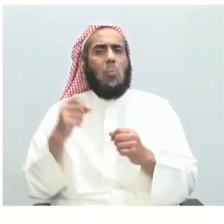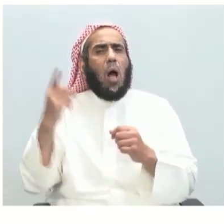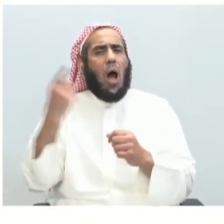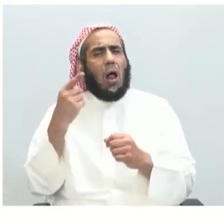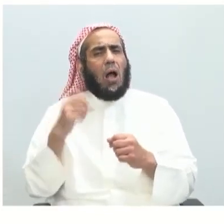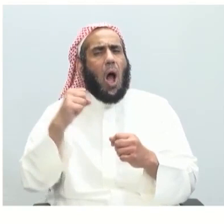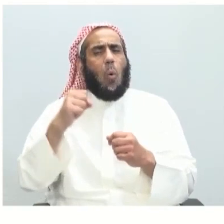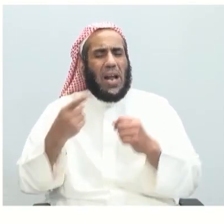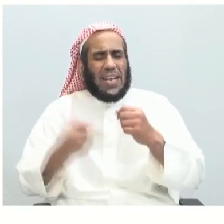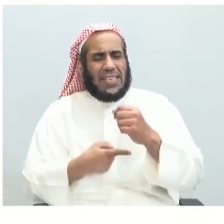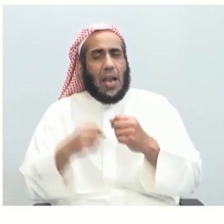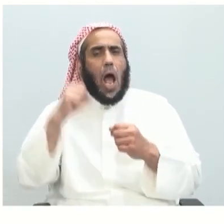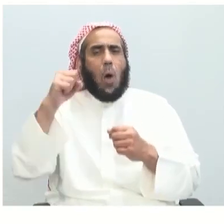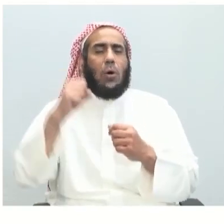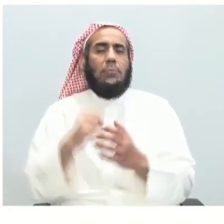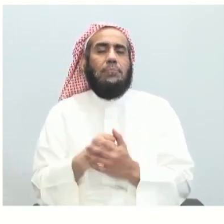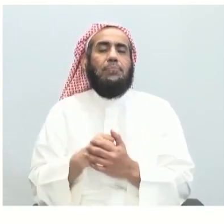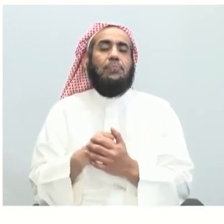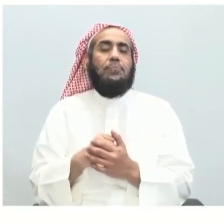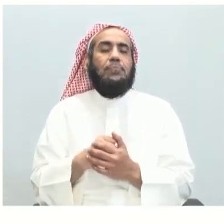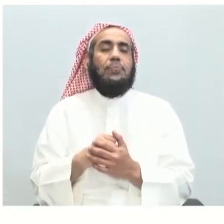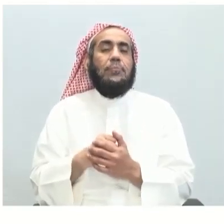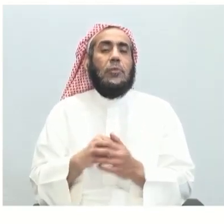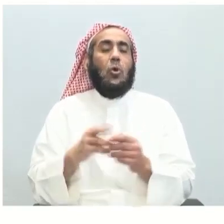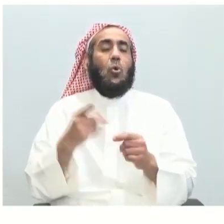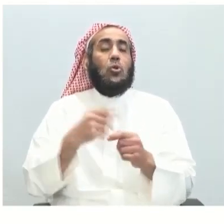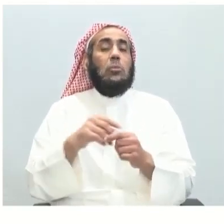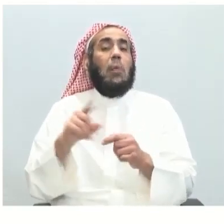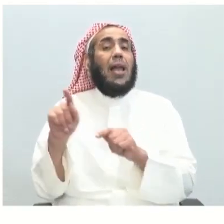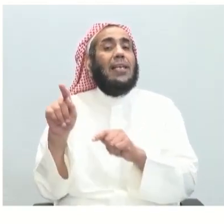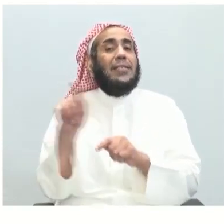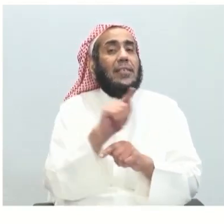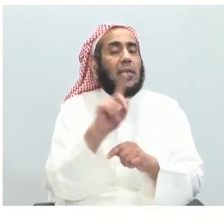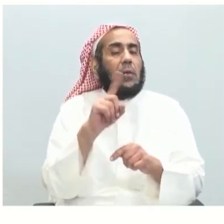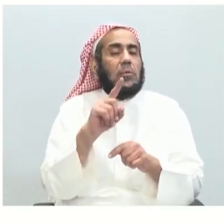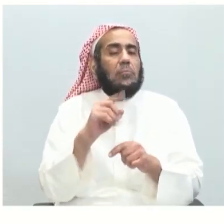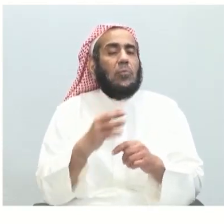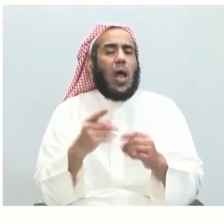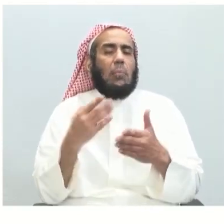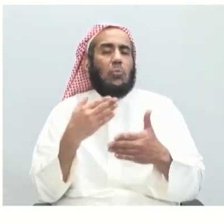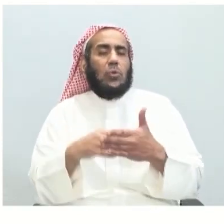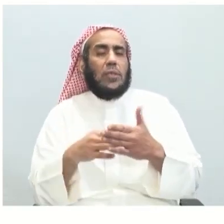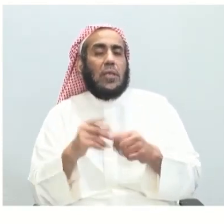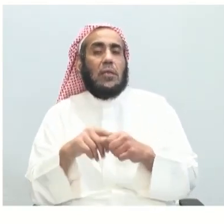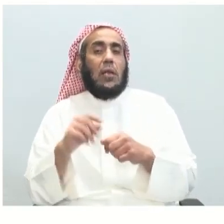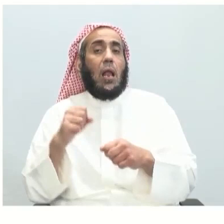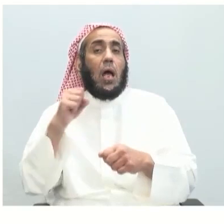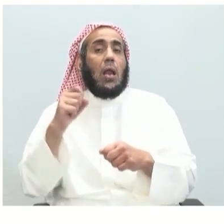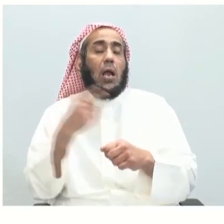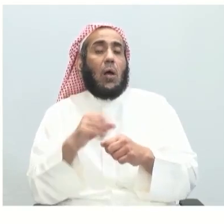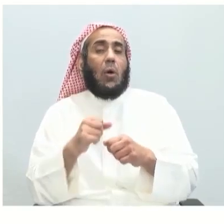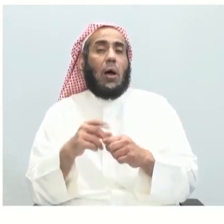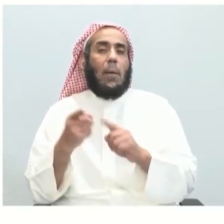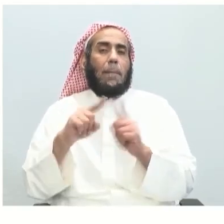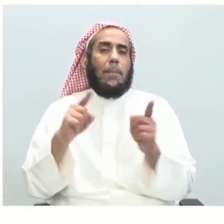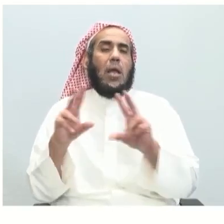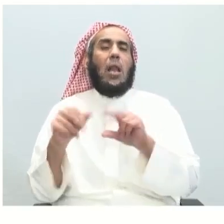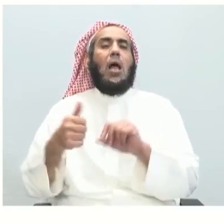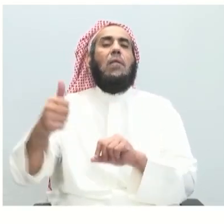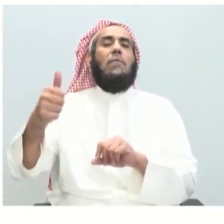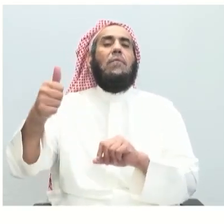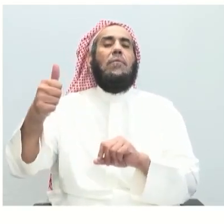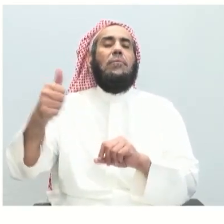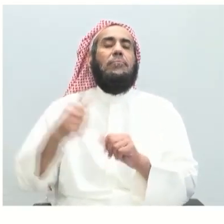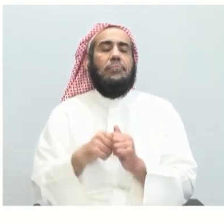الحركه الاقوى وحركه ما قبلها هي الكسره وترسم على السطر الهمزه المتوسطه اذا كانت الحركه الاقوى من حركتها وحركه ما قبل الاحياء الالف